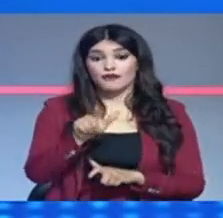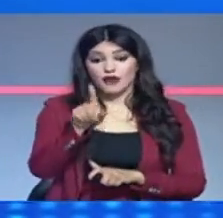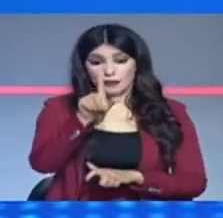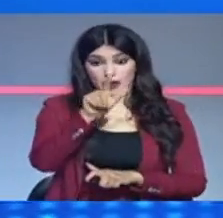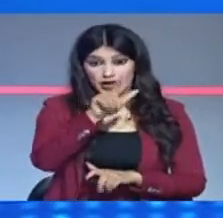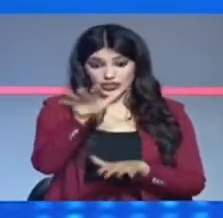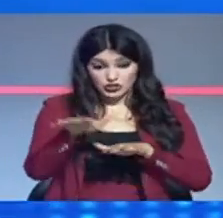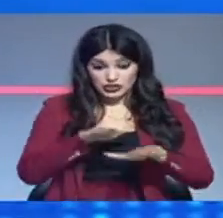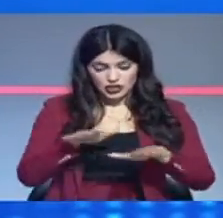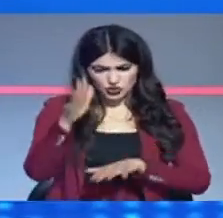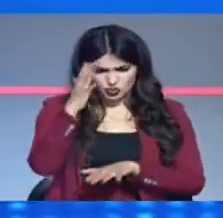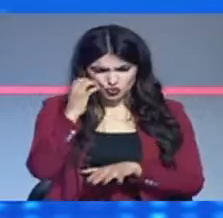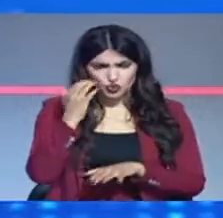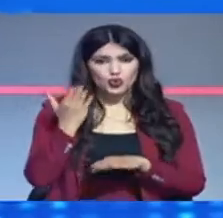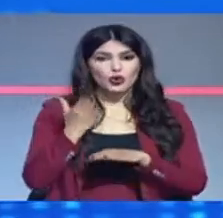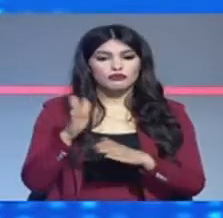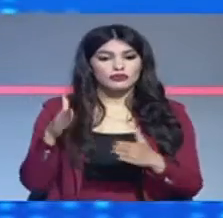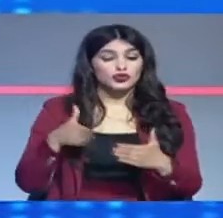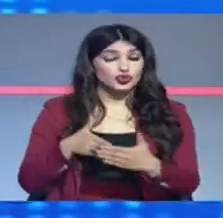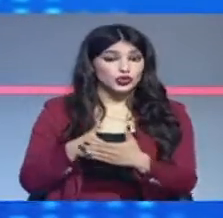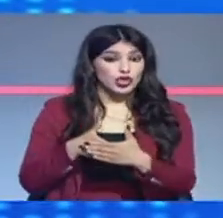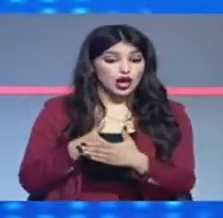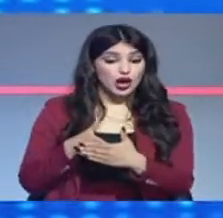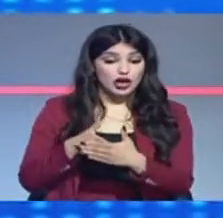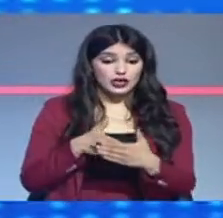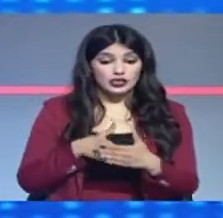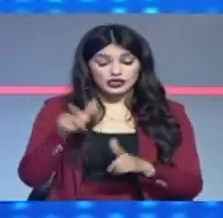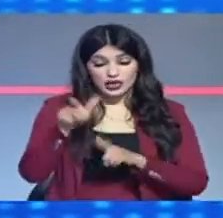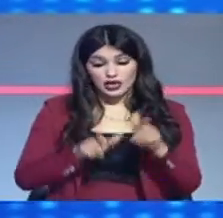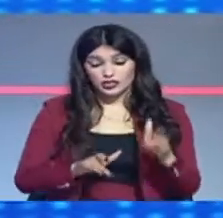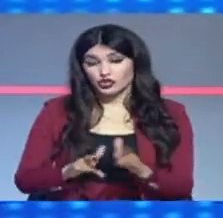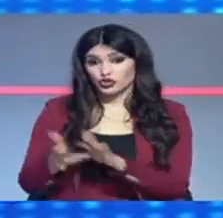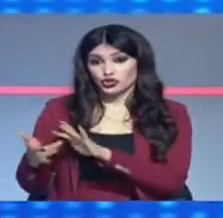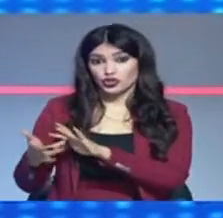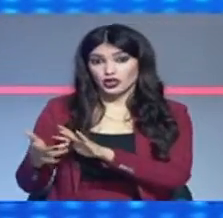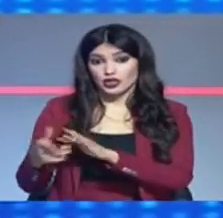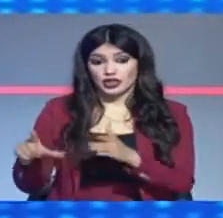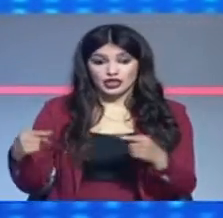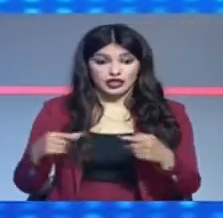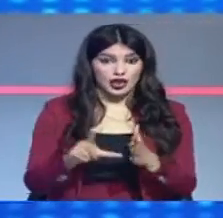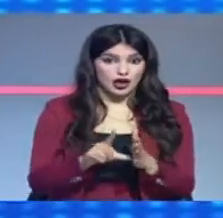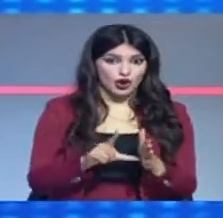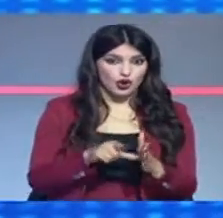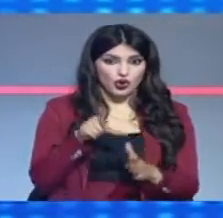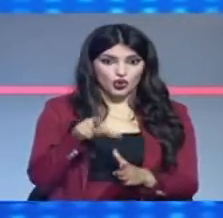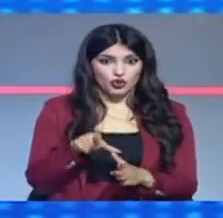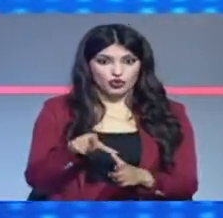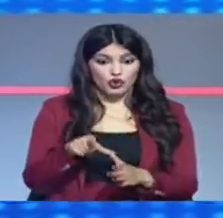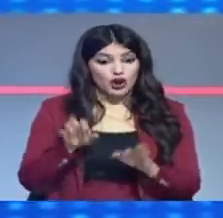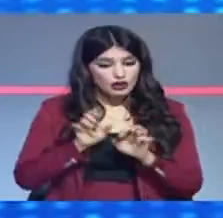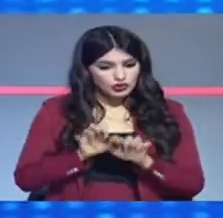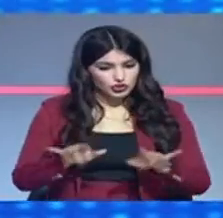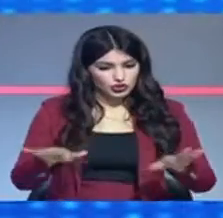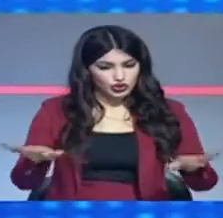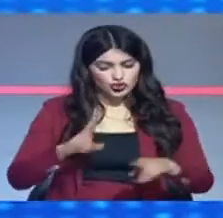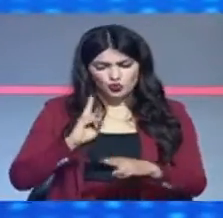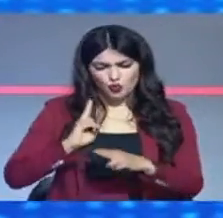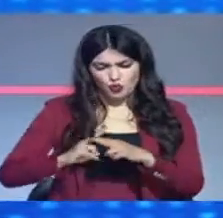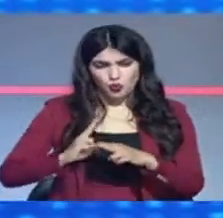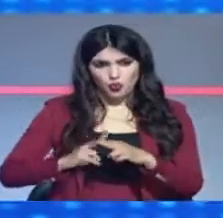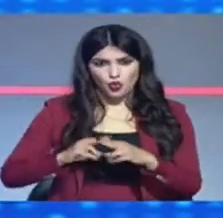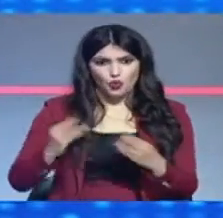جديه للحل ولسد هذه الهجره غير النظاميه التي استفحلت السنوات الاخيره من